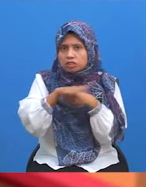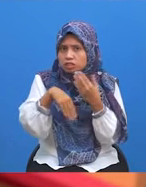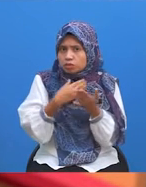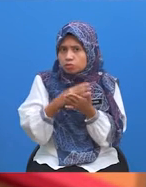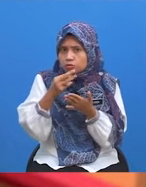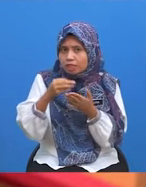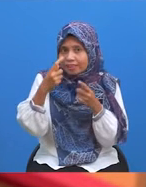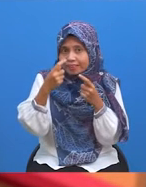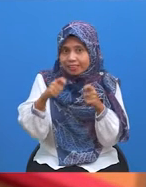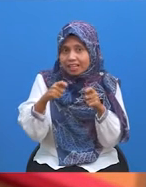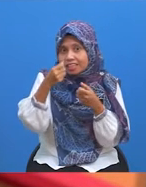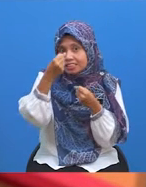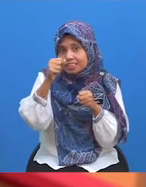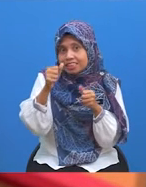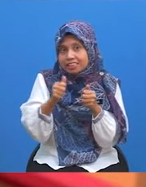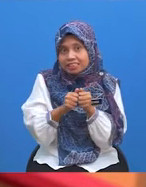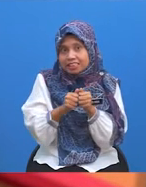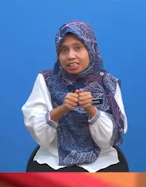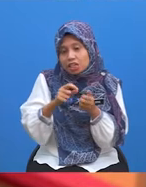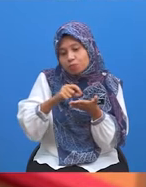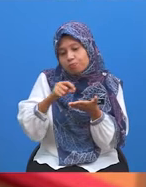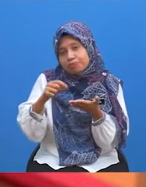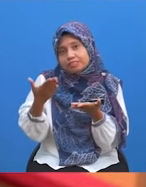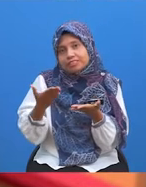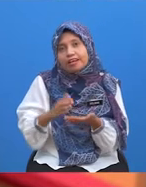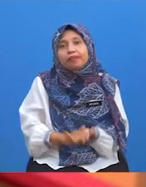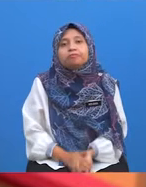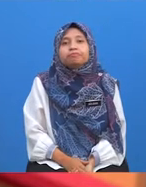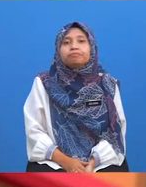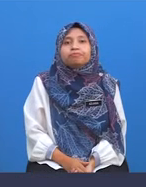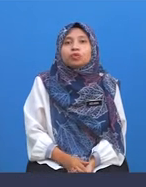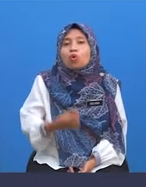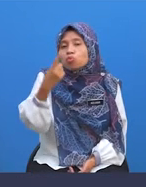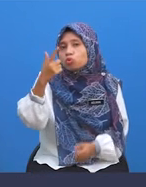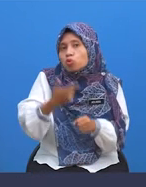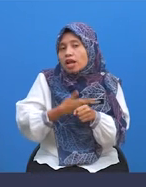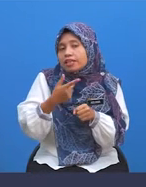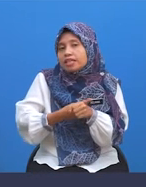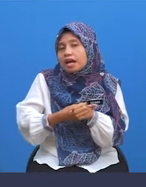Diharap semua murid telah bersedia dengan alat tulis masing-masing.